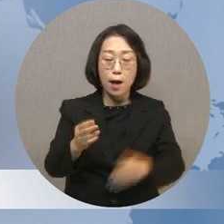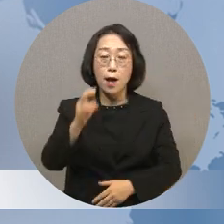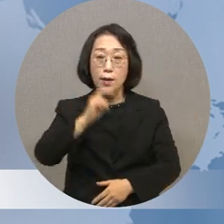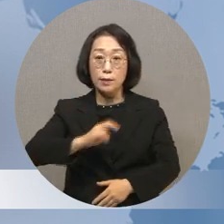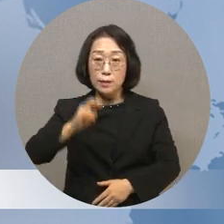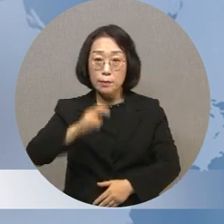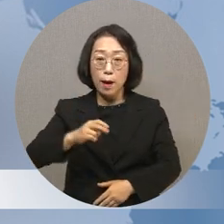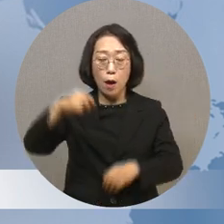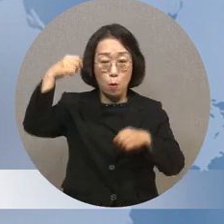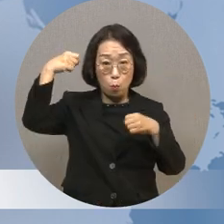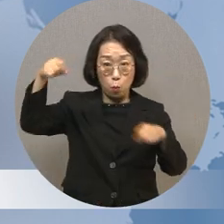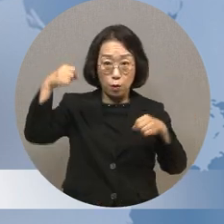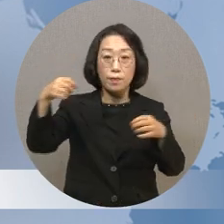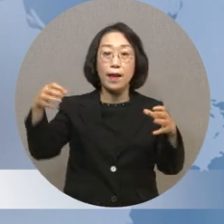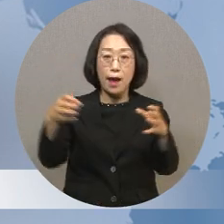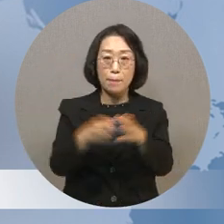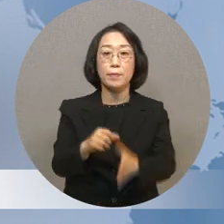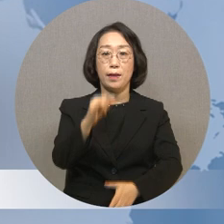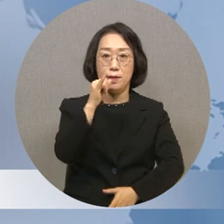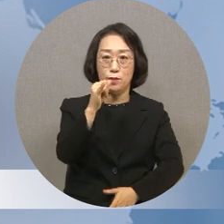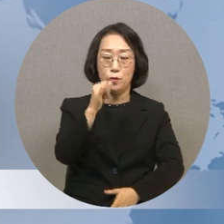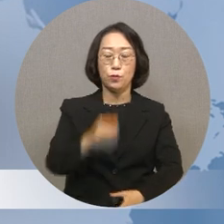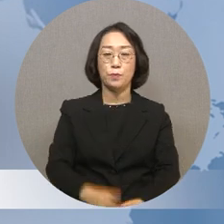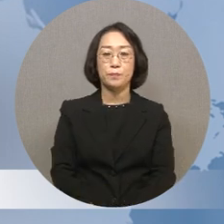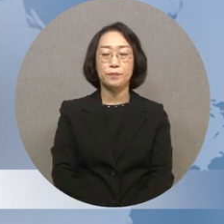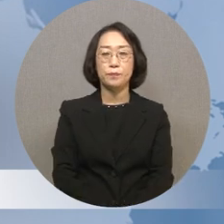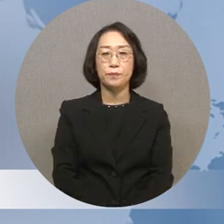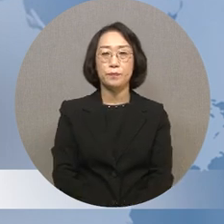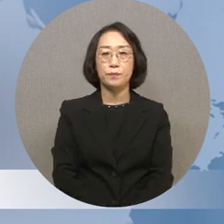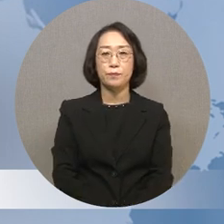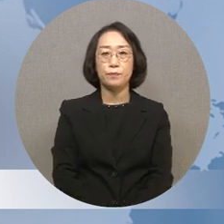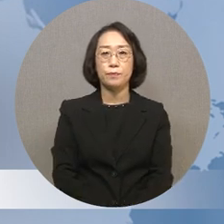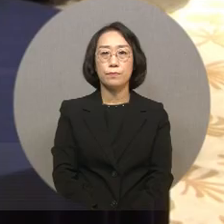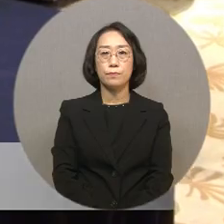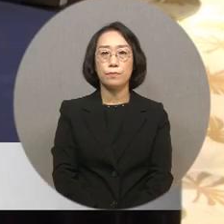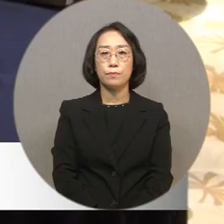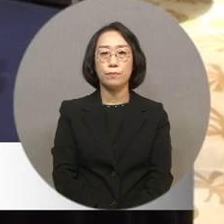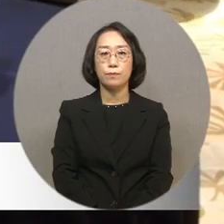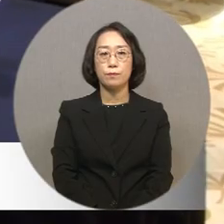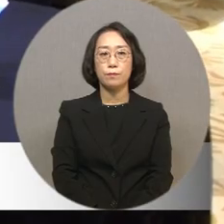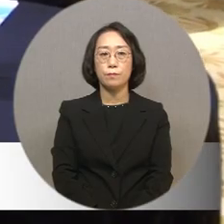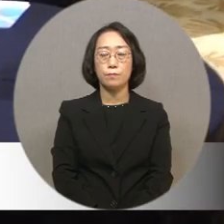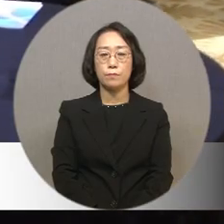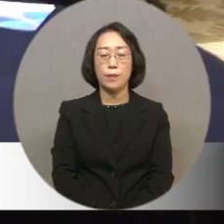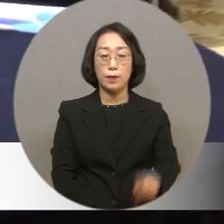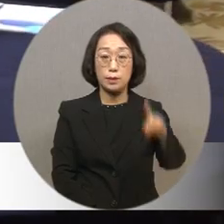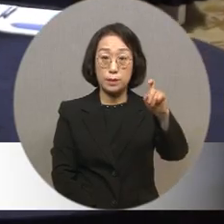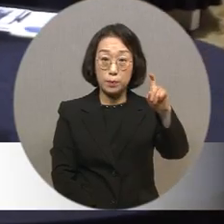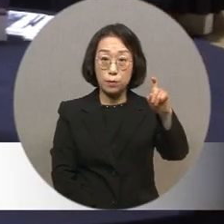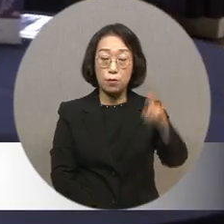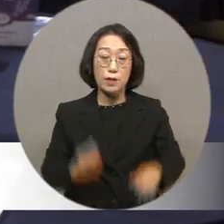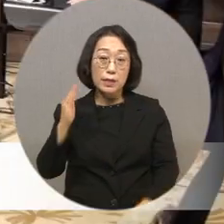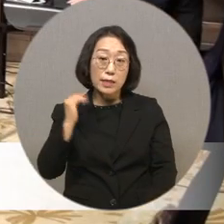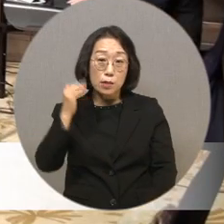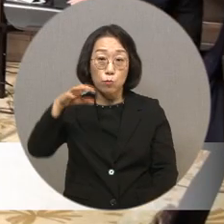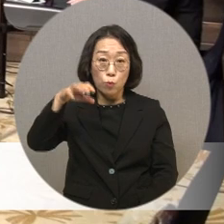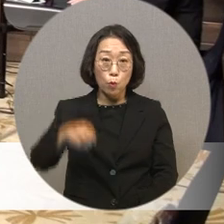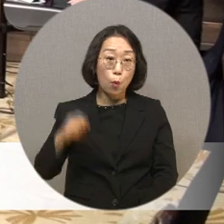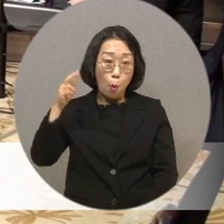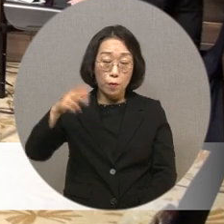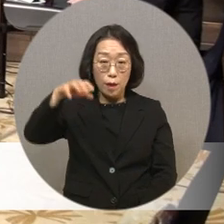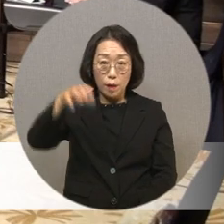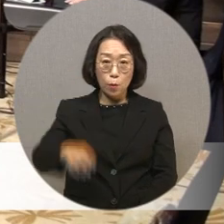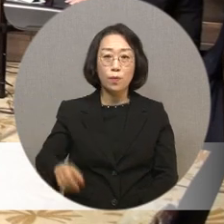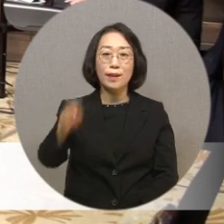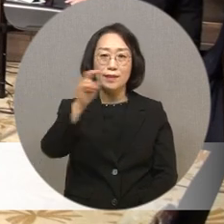공연도 만나볼 수 있었는데요. 정운선 기자가 전해드립니다. 지난달 의정부 한 호텔의 연회장, 신나는